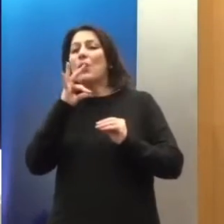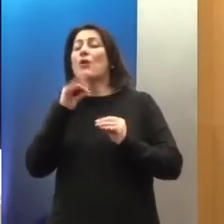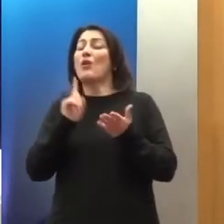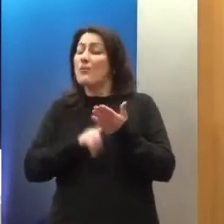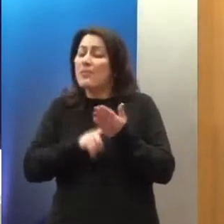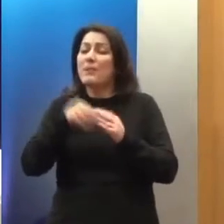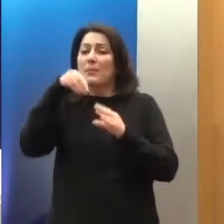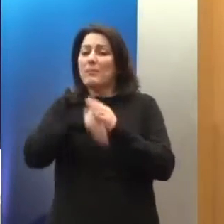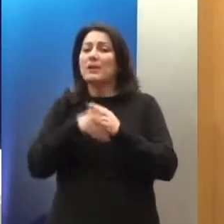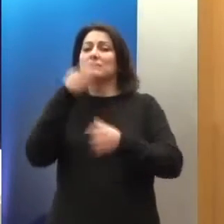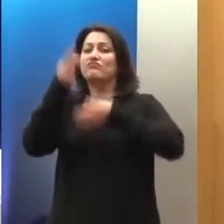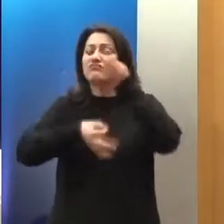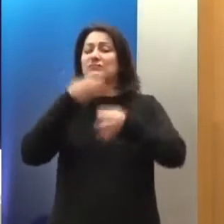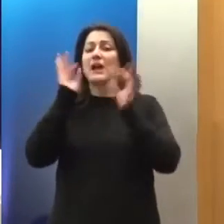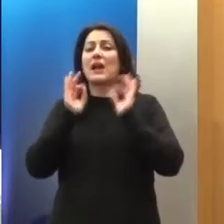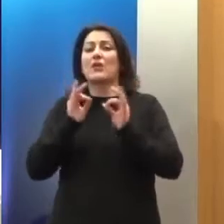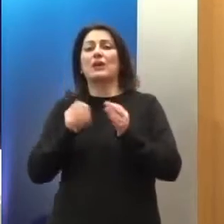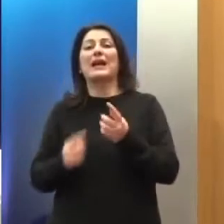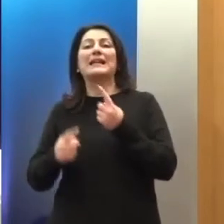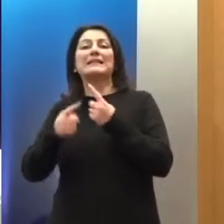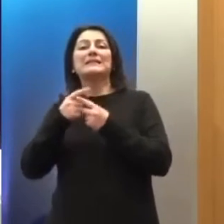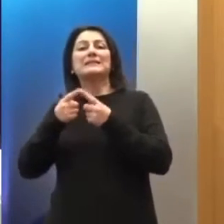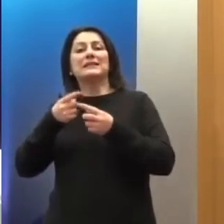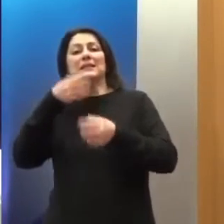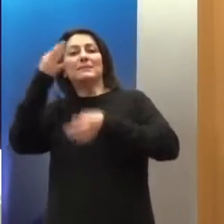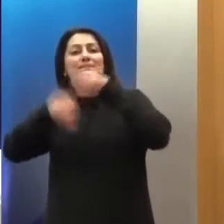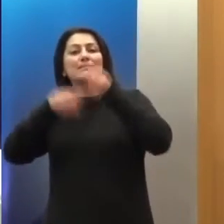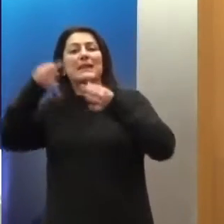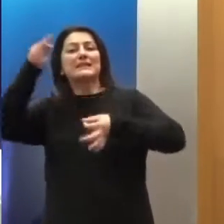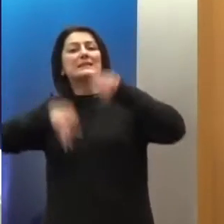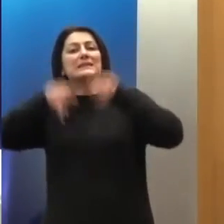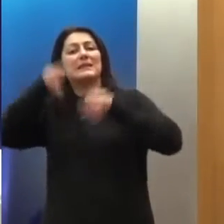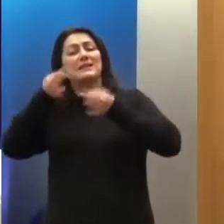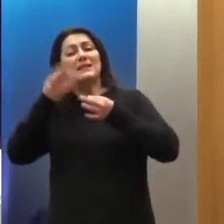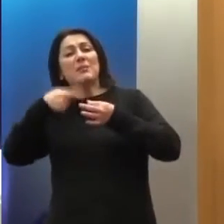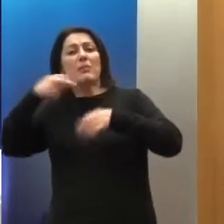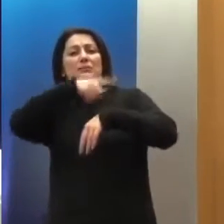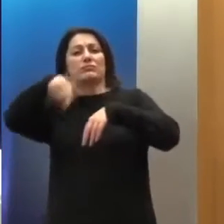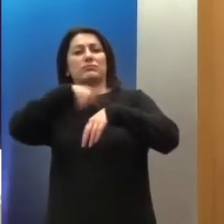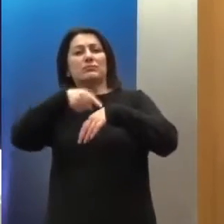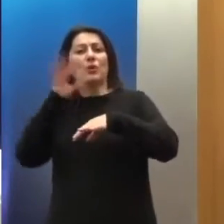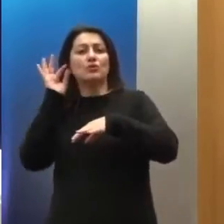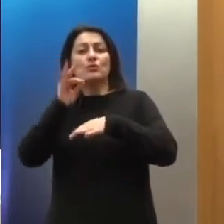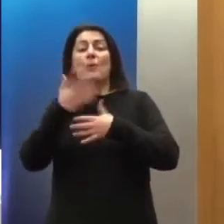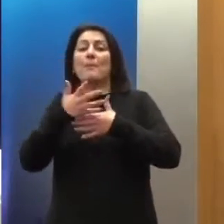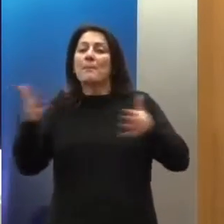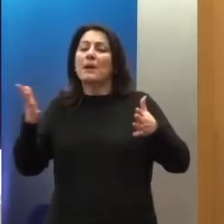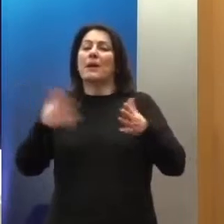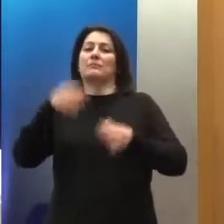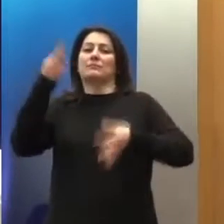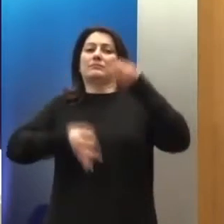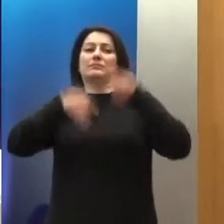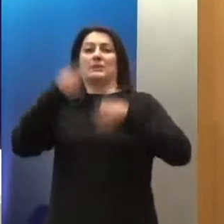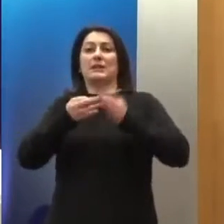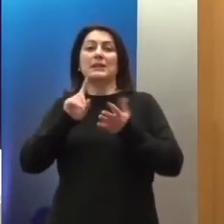τα θέματα. Όπως και τα σχόλια διαβούλευσης, να κρατάει παραπάνω η διαβούλευση, για να υπάρχει μεγαλύτερη συζήτηση πάνω σε αυτά τα θέματα και αυτό να